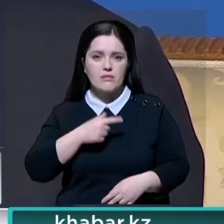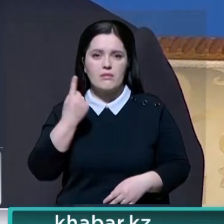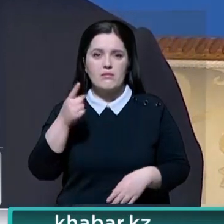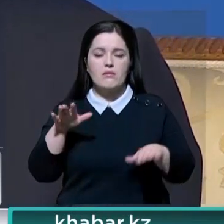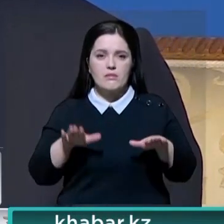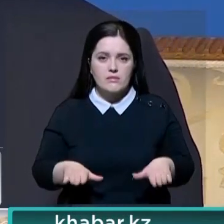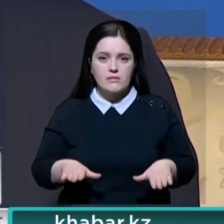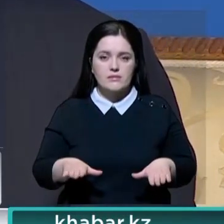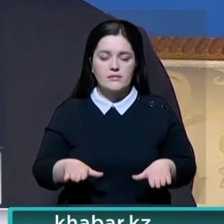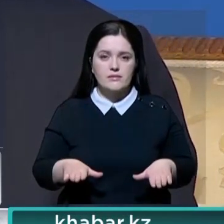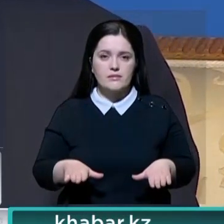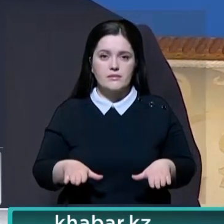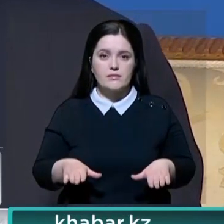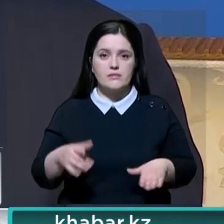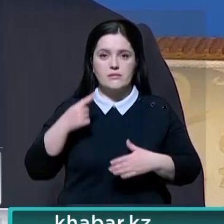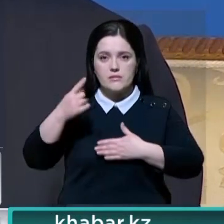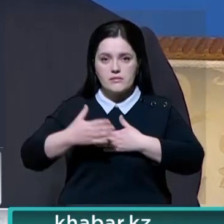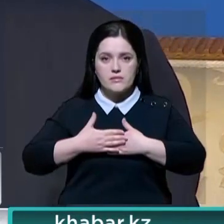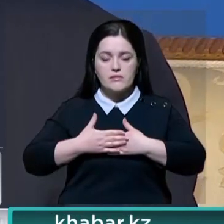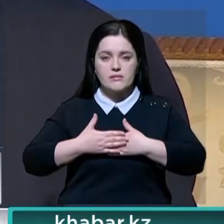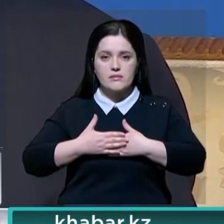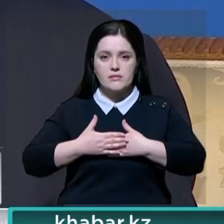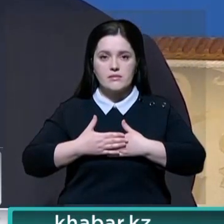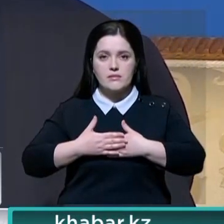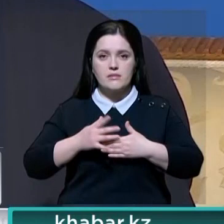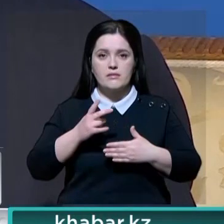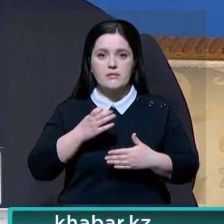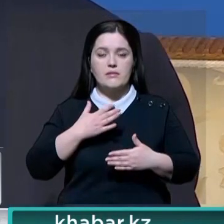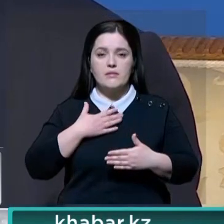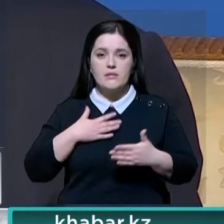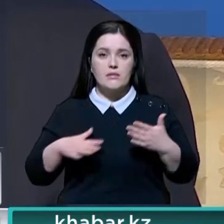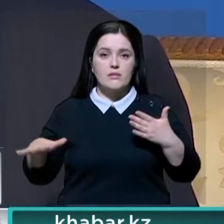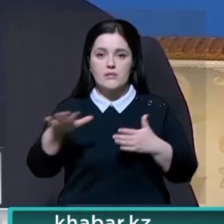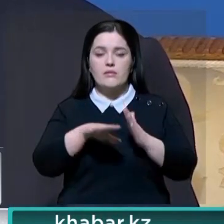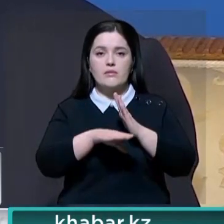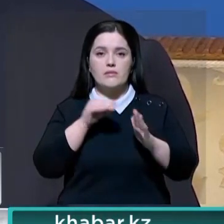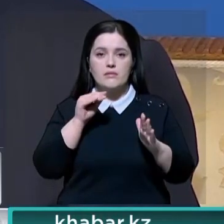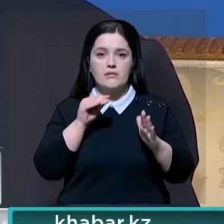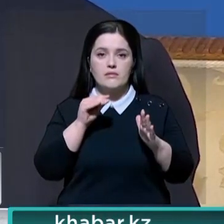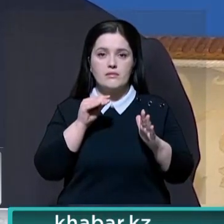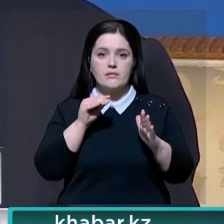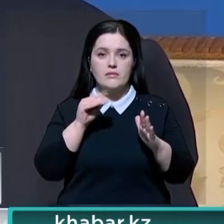одномандатник для меня, он ближе, по крайней мере, на моем округе избранный, и